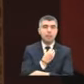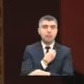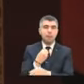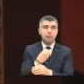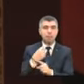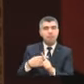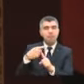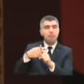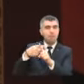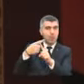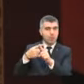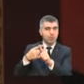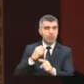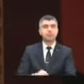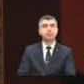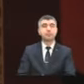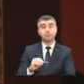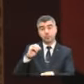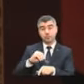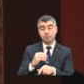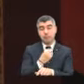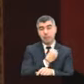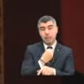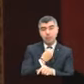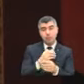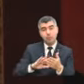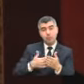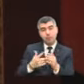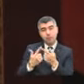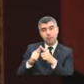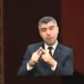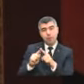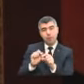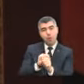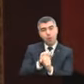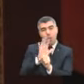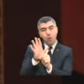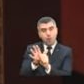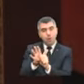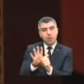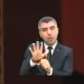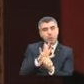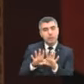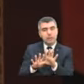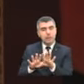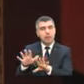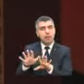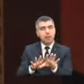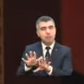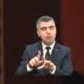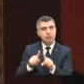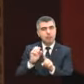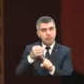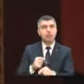أطباء العامين. تم تعزيز الأطر الطبية والتمريضية والتقنية في ظروف أزمة كورونا عبر اللجوء إلى عدة تدابير أهمها فتح باب